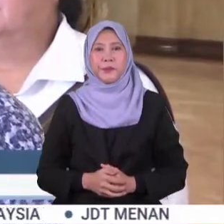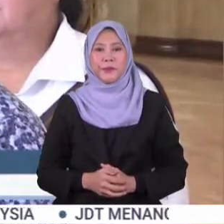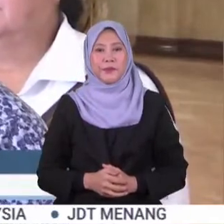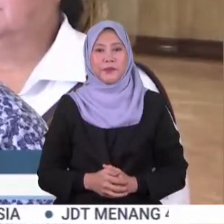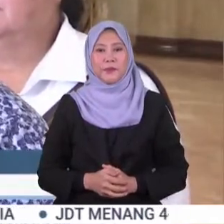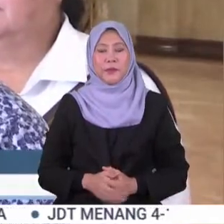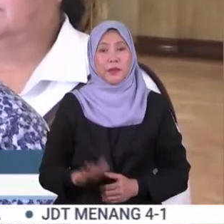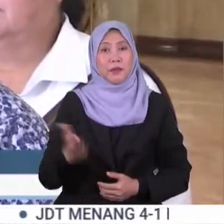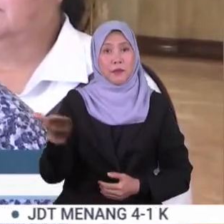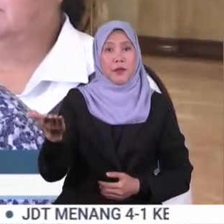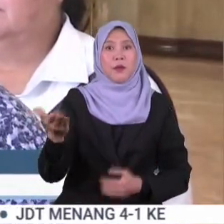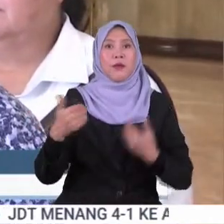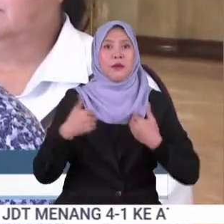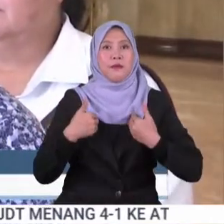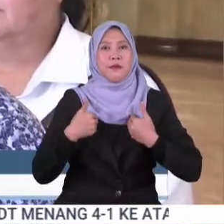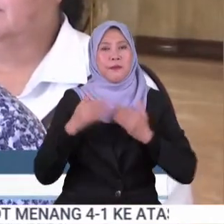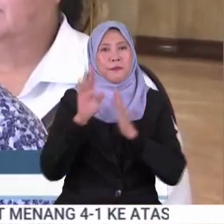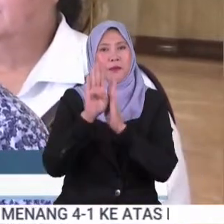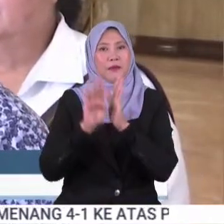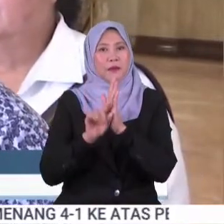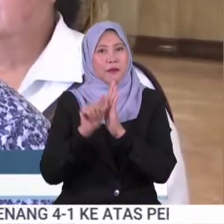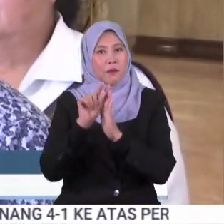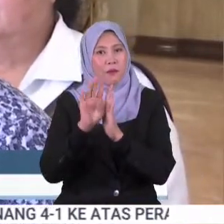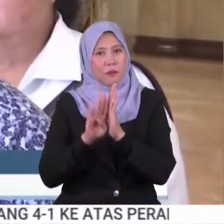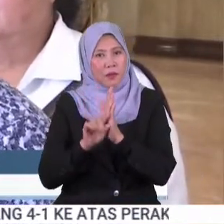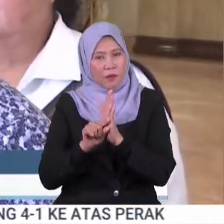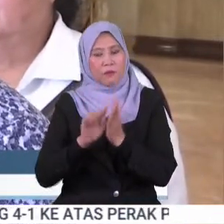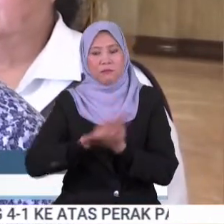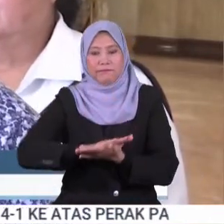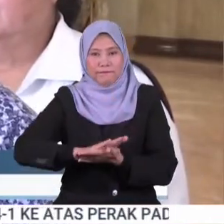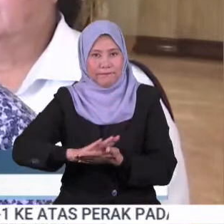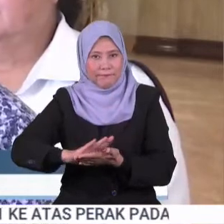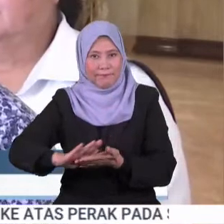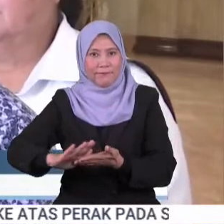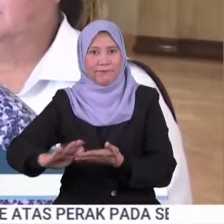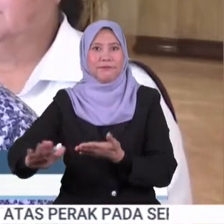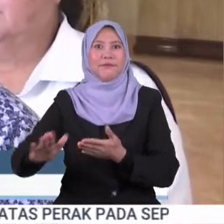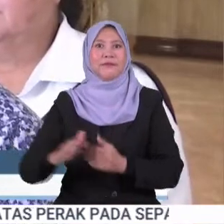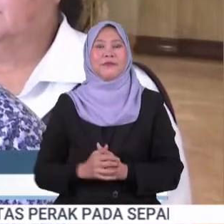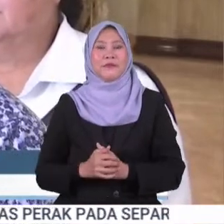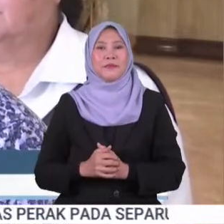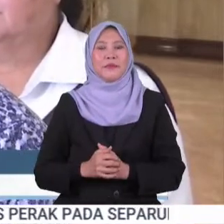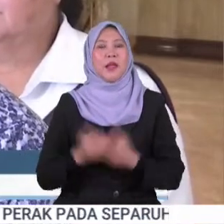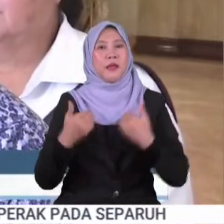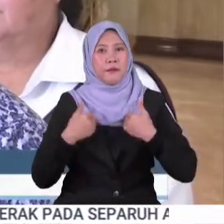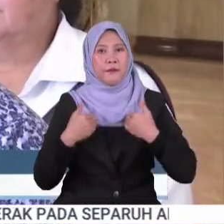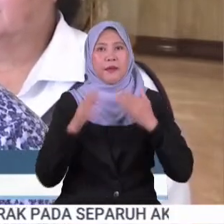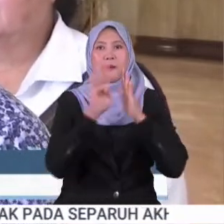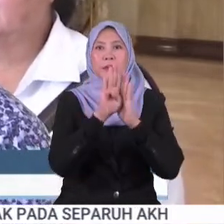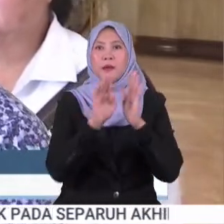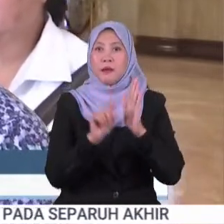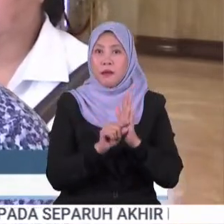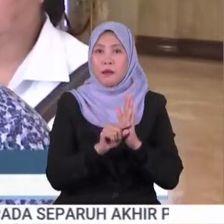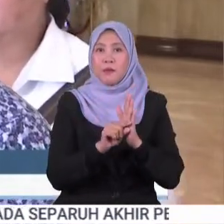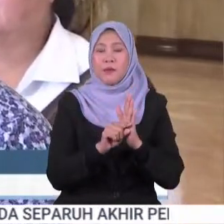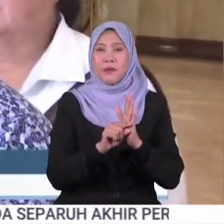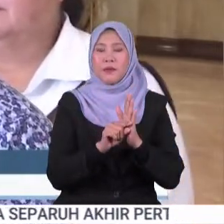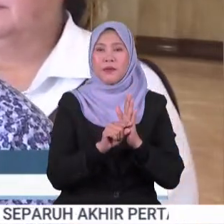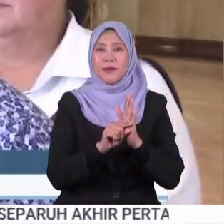Dan beliau juga mempunyai latar belakang yang bersih dan juga mempunyai latar belakang